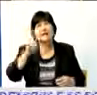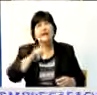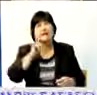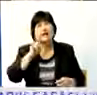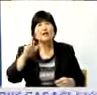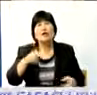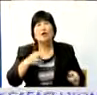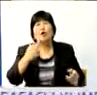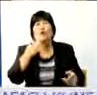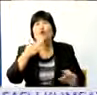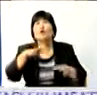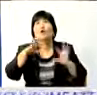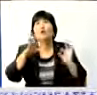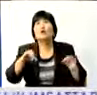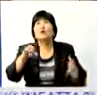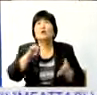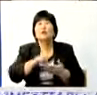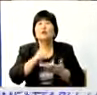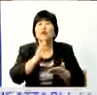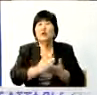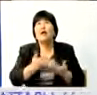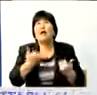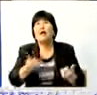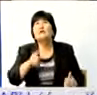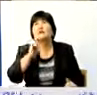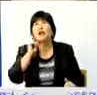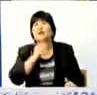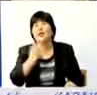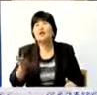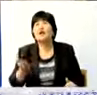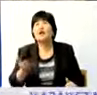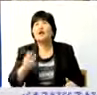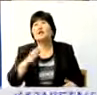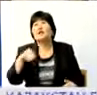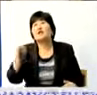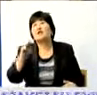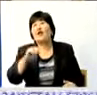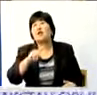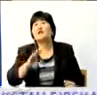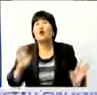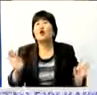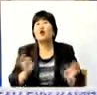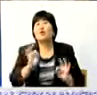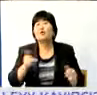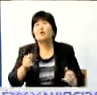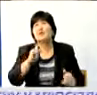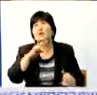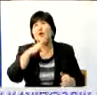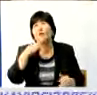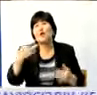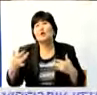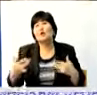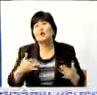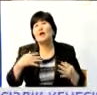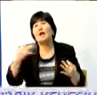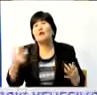жатыр. Ұлттық өнердің айналасында шектеліп қоймайық деп, қазіргі жастардың жазуы әдемі музыкаларынан жастарға да біраз өнерлерді,